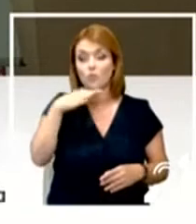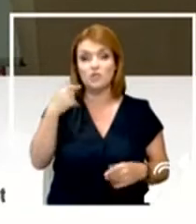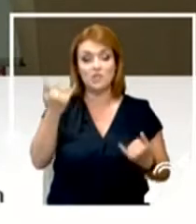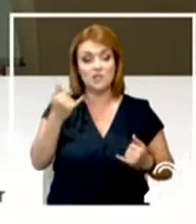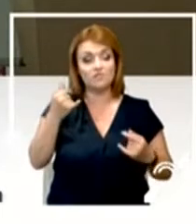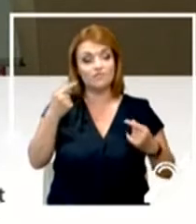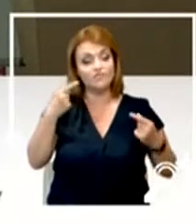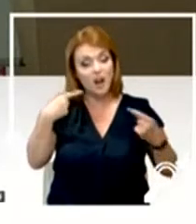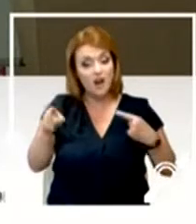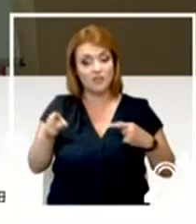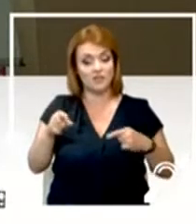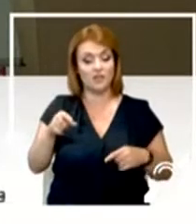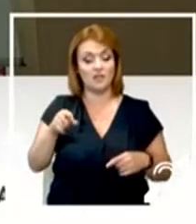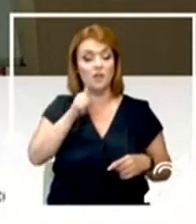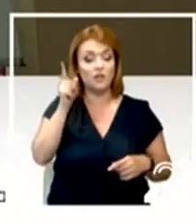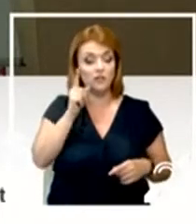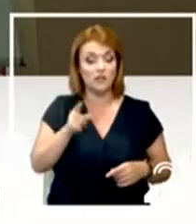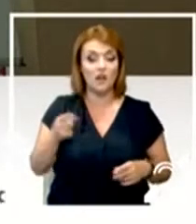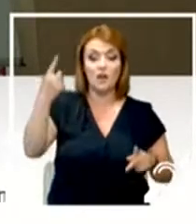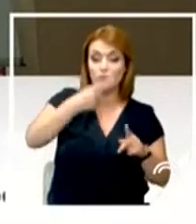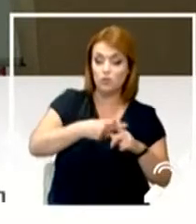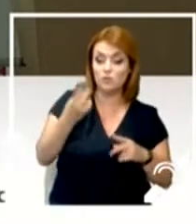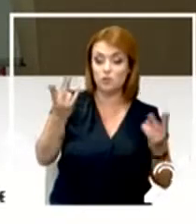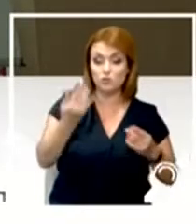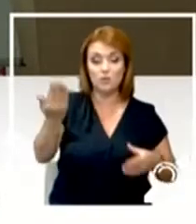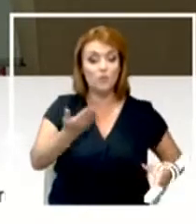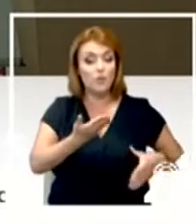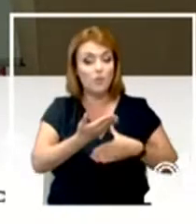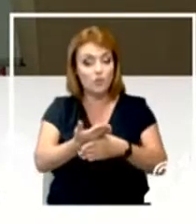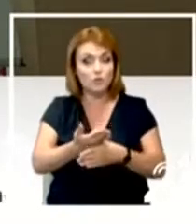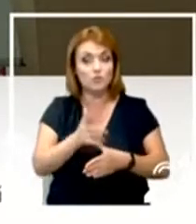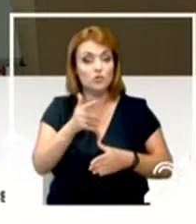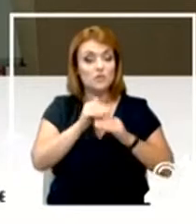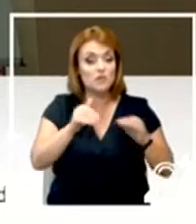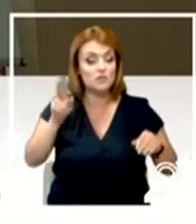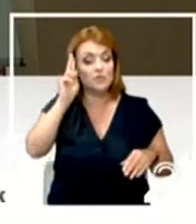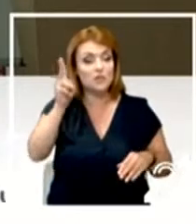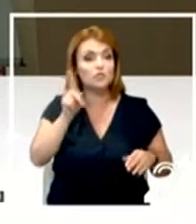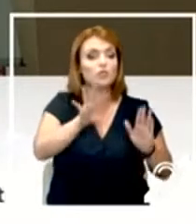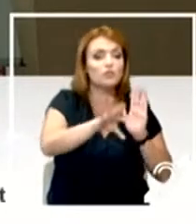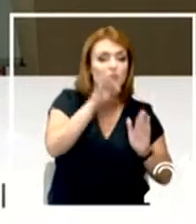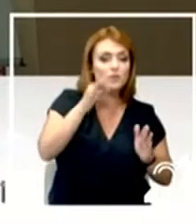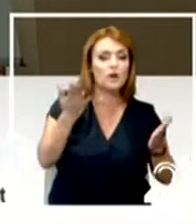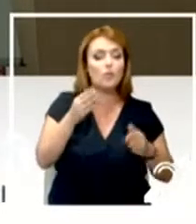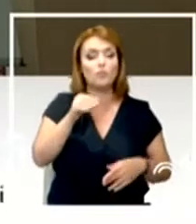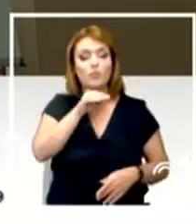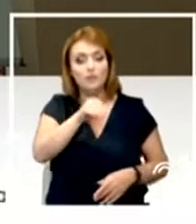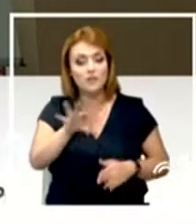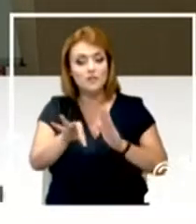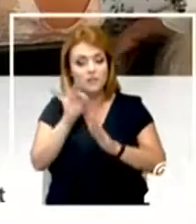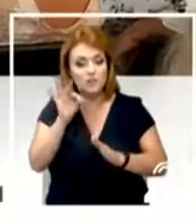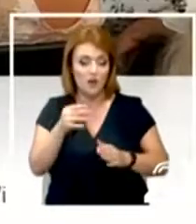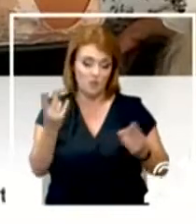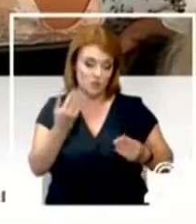ce să facă, ce cale să aleagă și un astfel de educație le-ar fi de un bun augur pentru viitorul